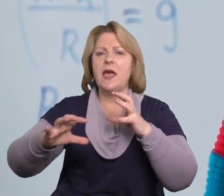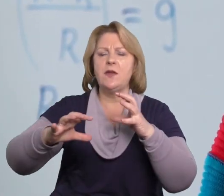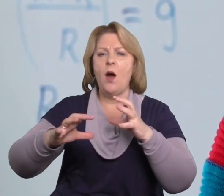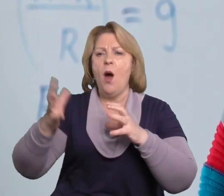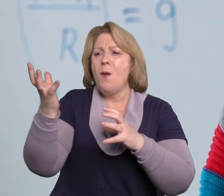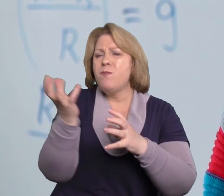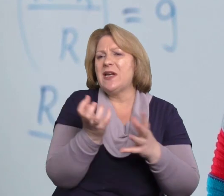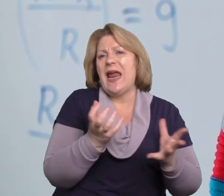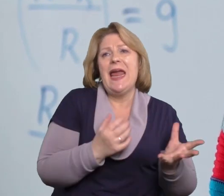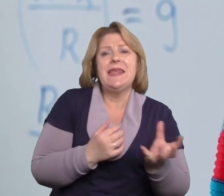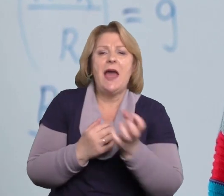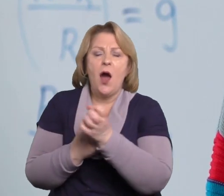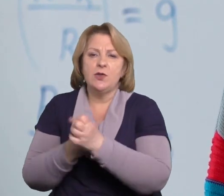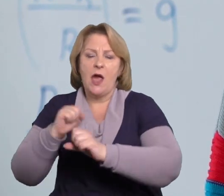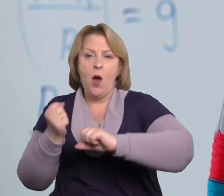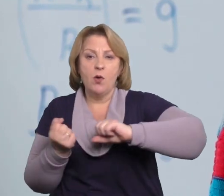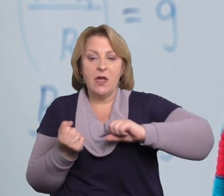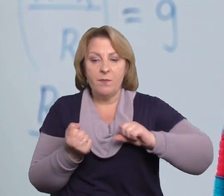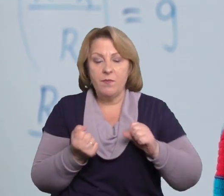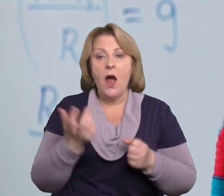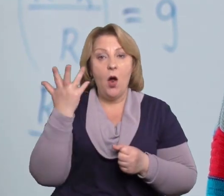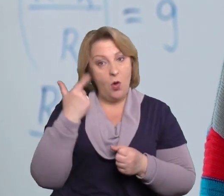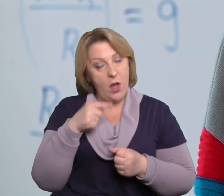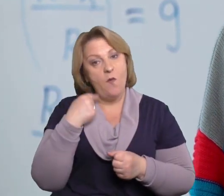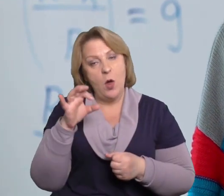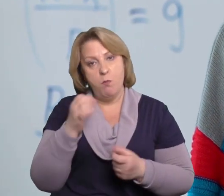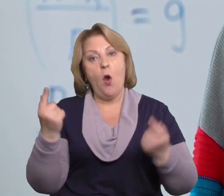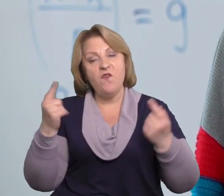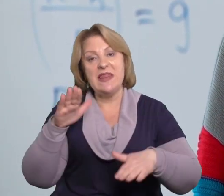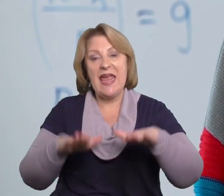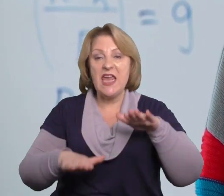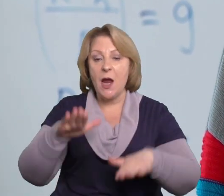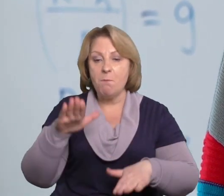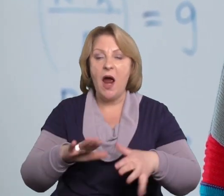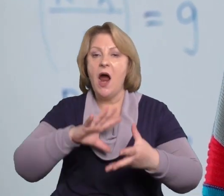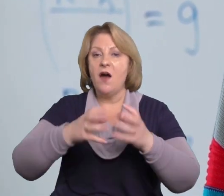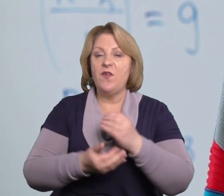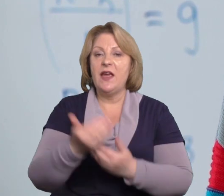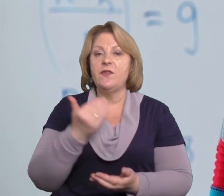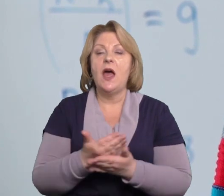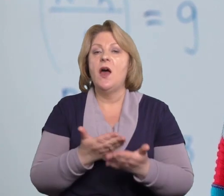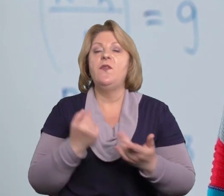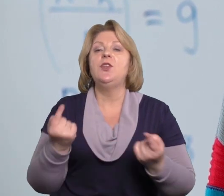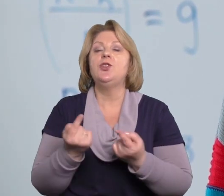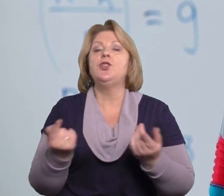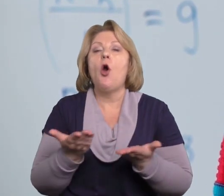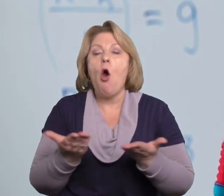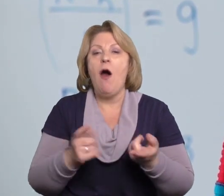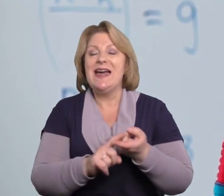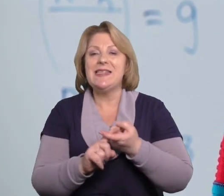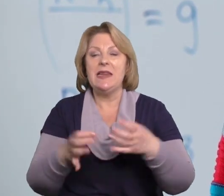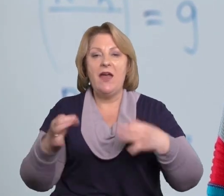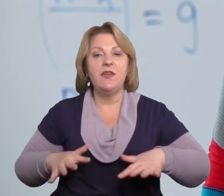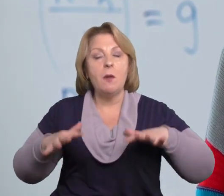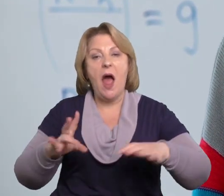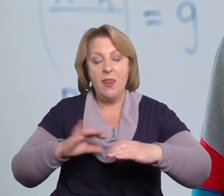одного, але помітно це лише, коли мова йде про великі маси, і вивели, від чого залежить прискорення вільного падіння на